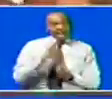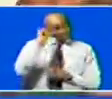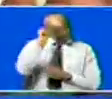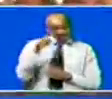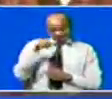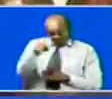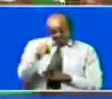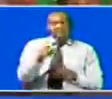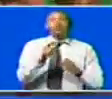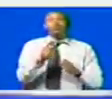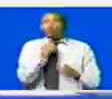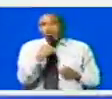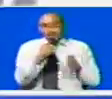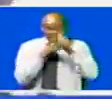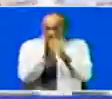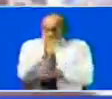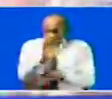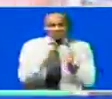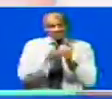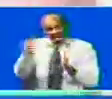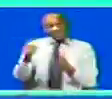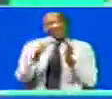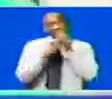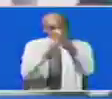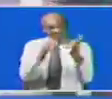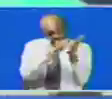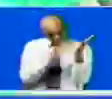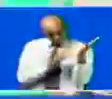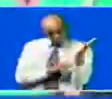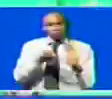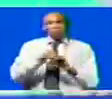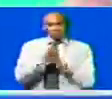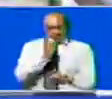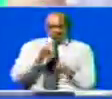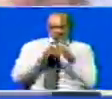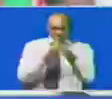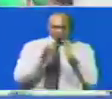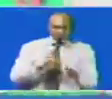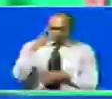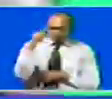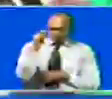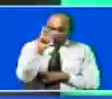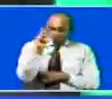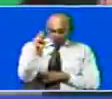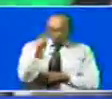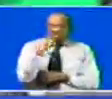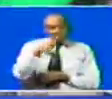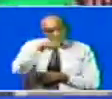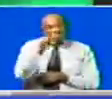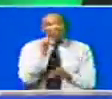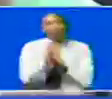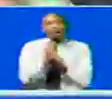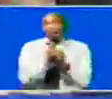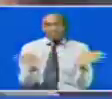wa sasa Wilson Sosion miongoni mwa viongozi wengine kujiondoa kwenye uongozi wa vyama kwa kuwa ni watumishi wa umma.